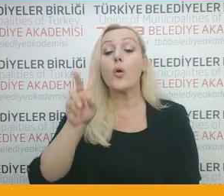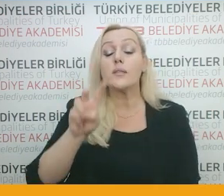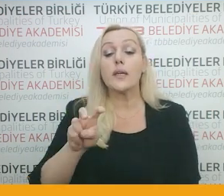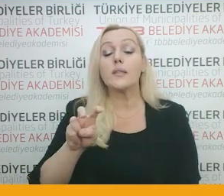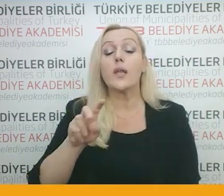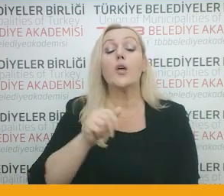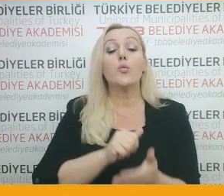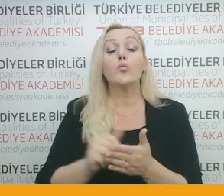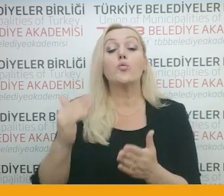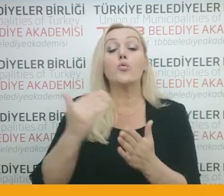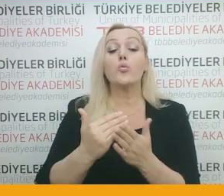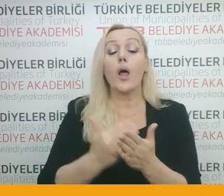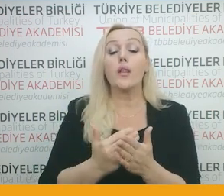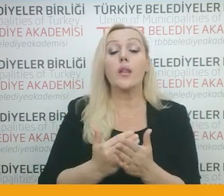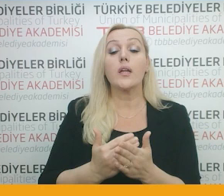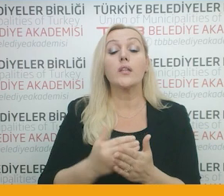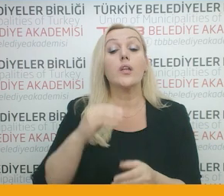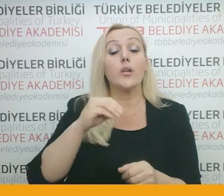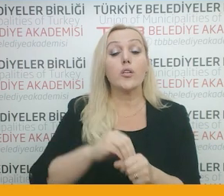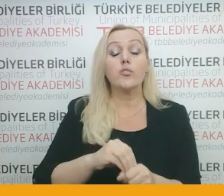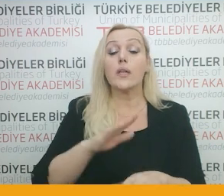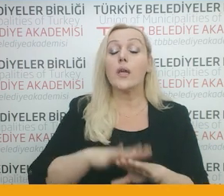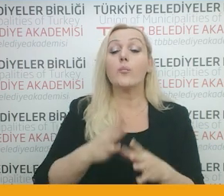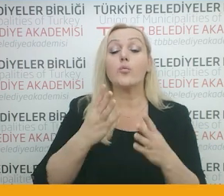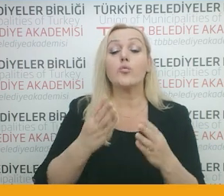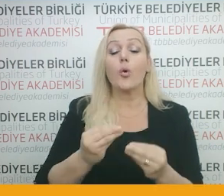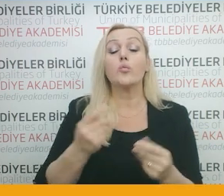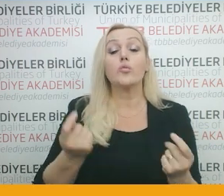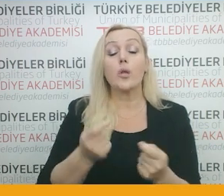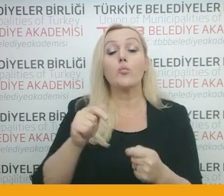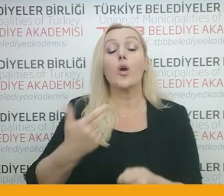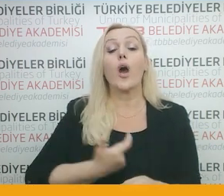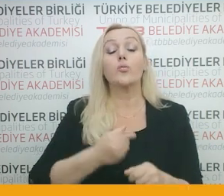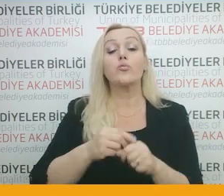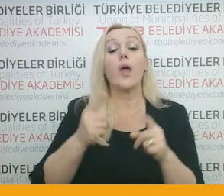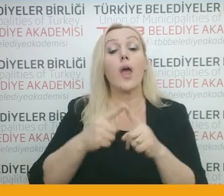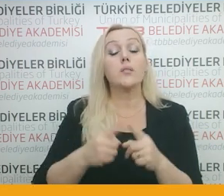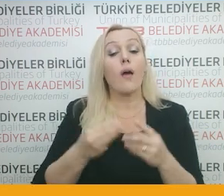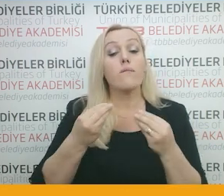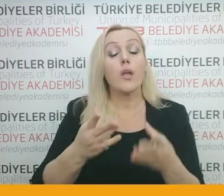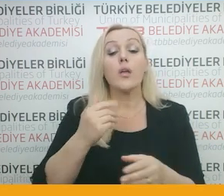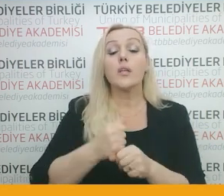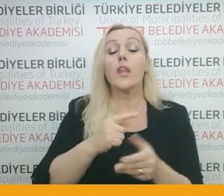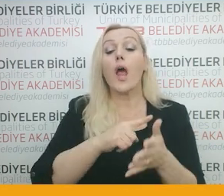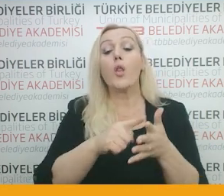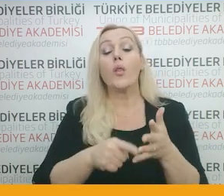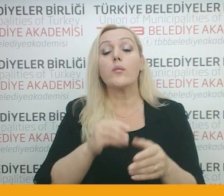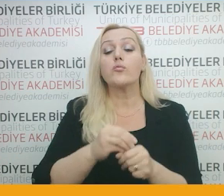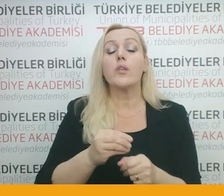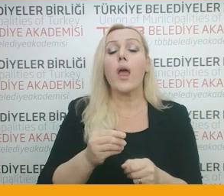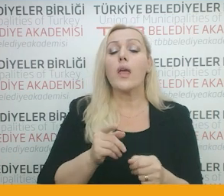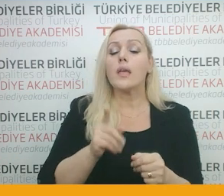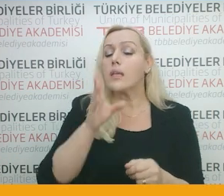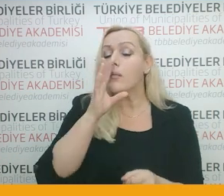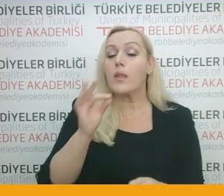tabiyiz. Yaptığımız her işin bu kanun çerçevesinde hesabını vermek durumundayız. Genel yönetim kapsamında hangi idareler